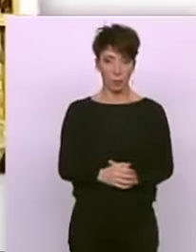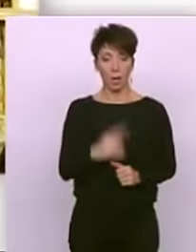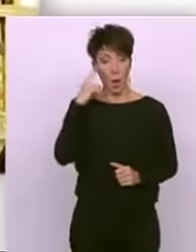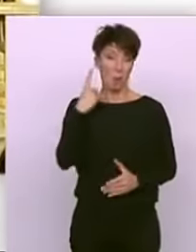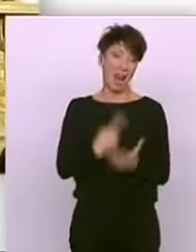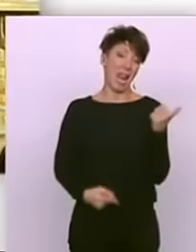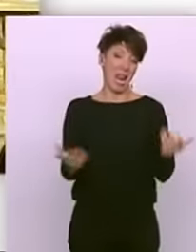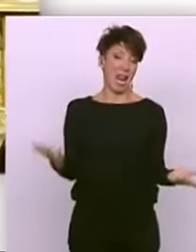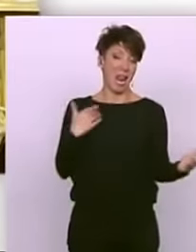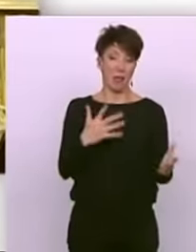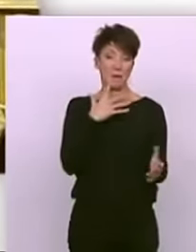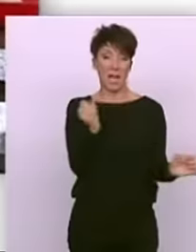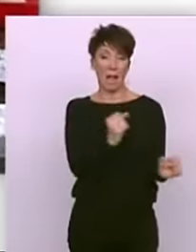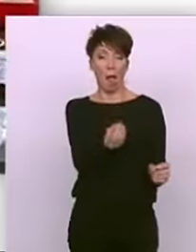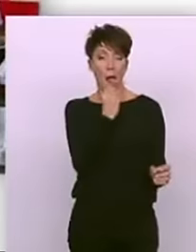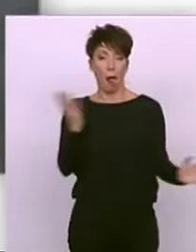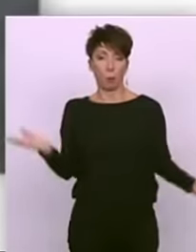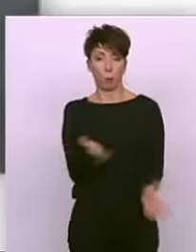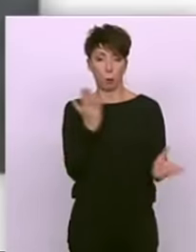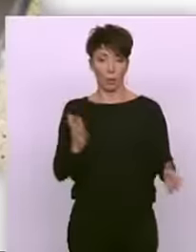έτσι. Έχουμε φάει πολύ κατεψυγμένο.